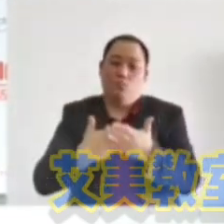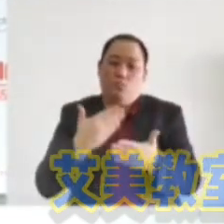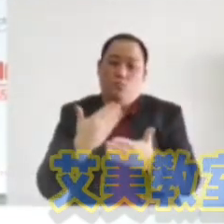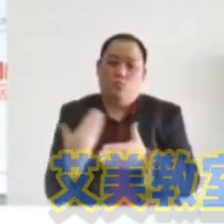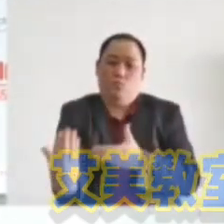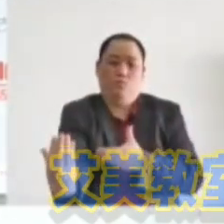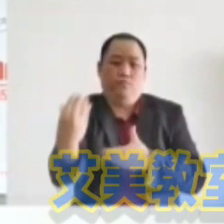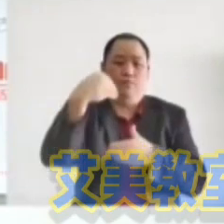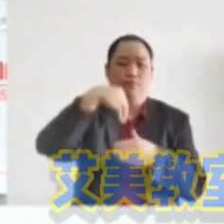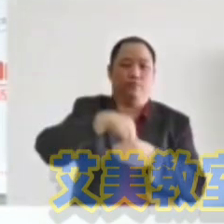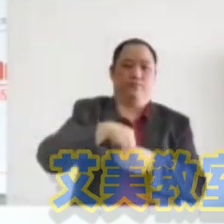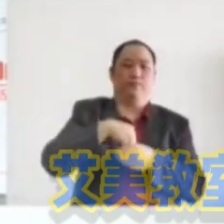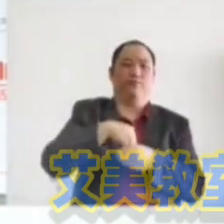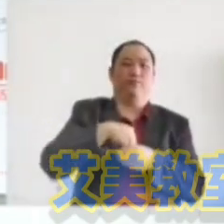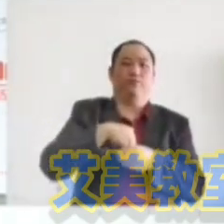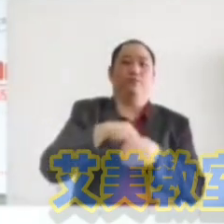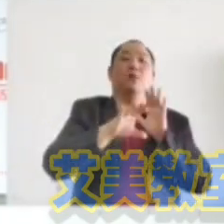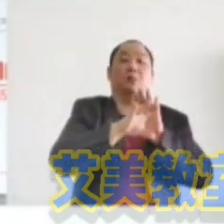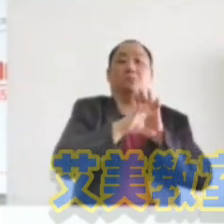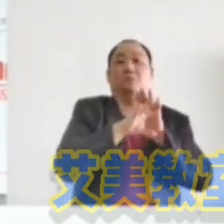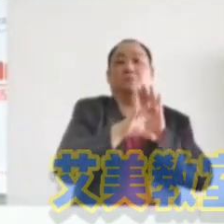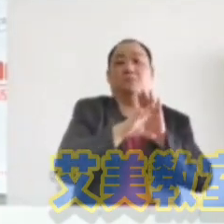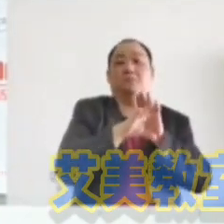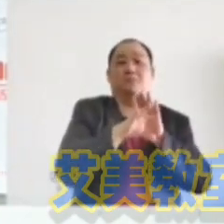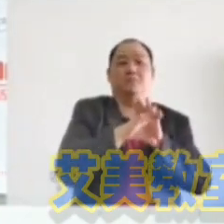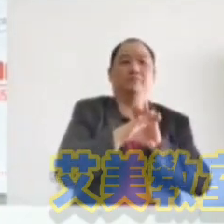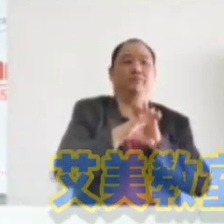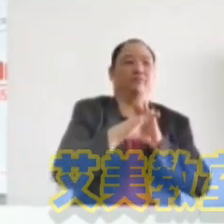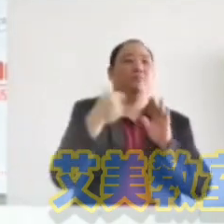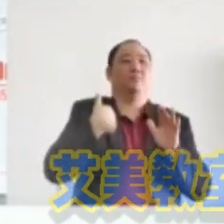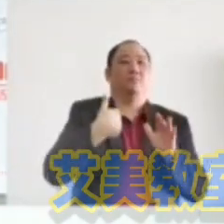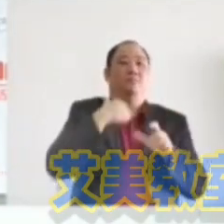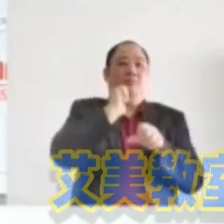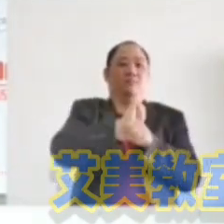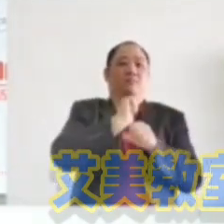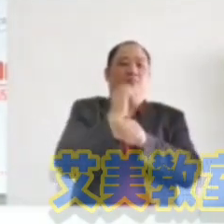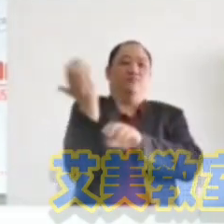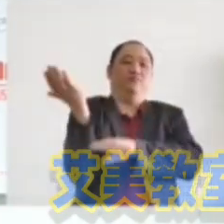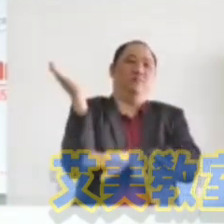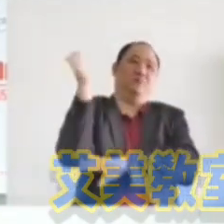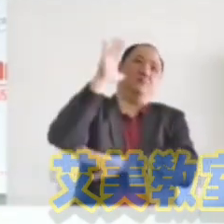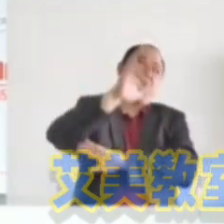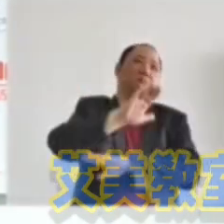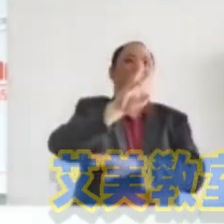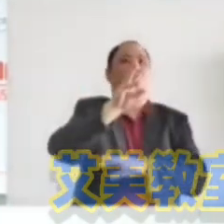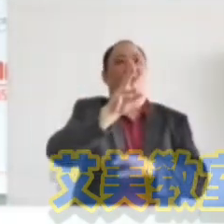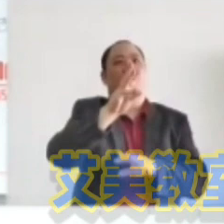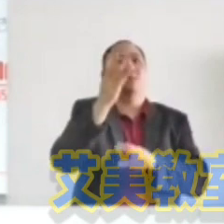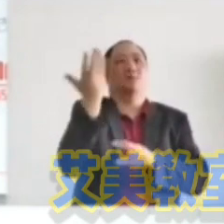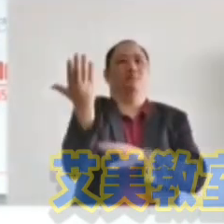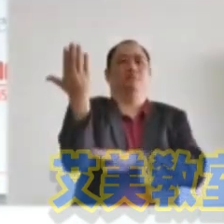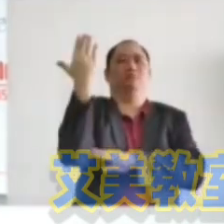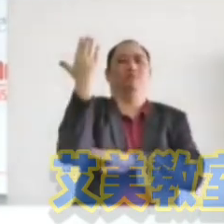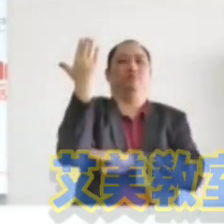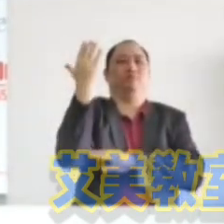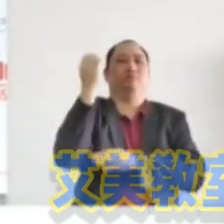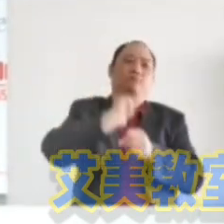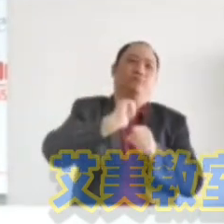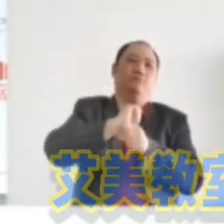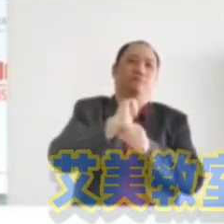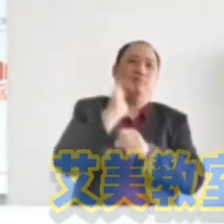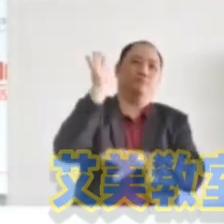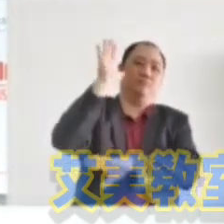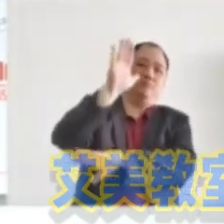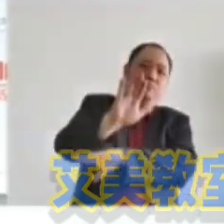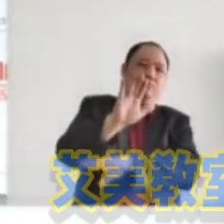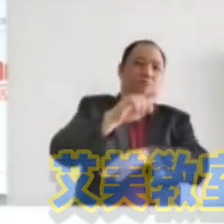所以我给大家做一个比喻，如果今天安妮莎6点放工回家， weekday 的时候啊，就是没有假期的时候，六